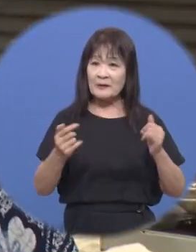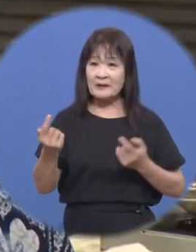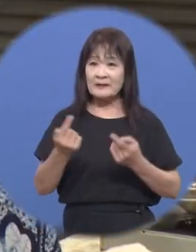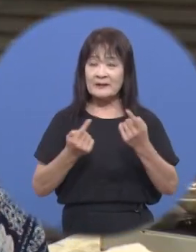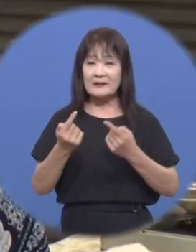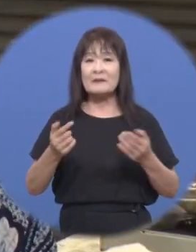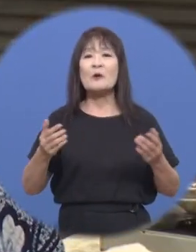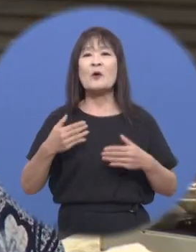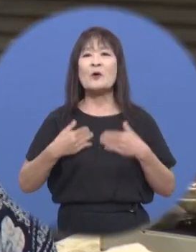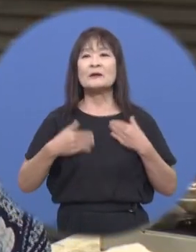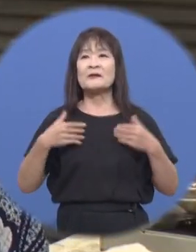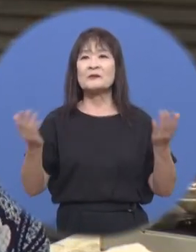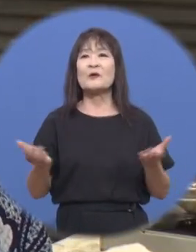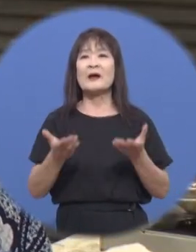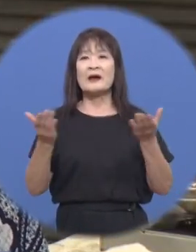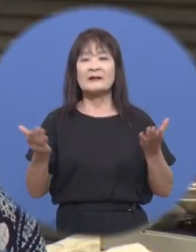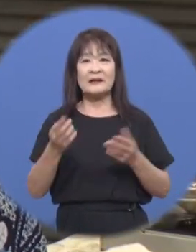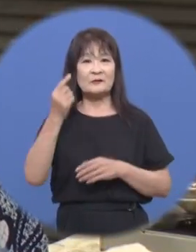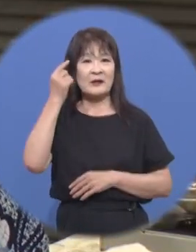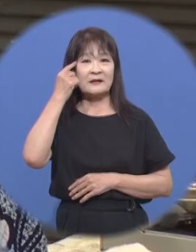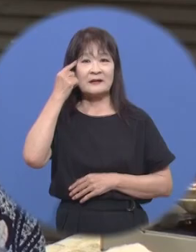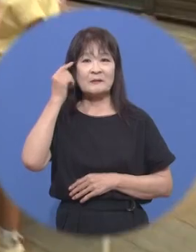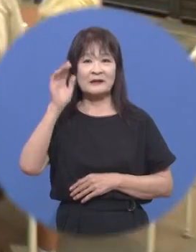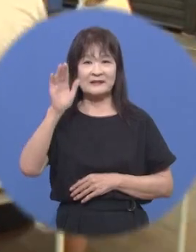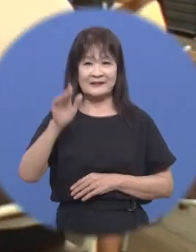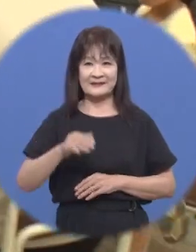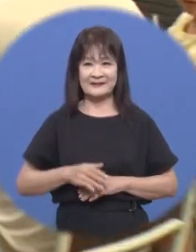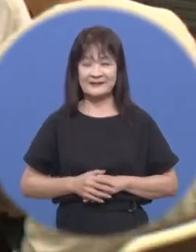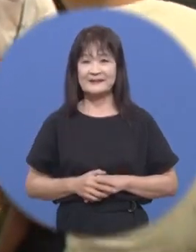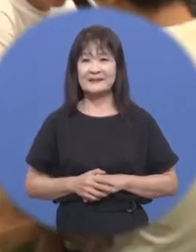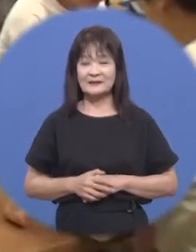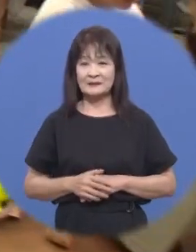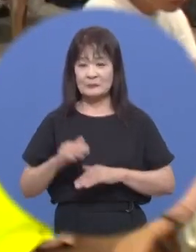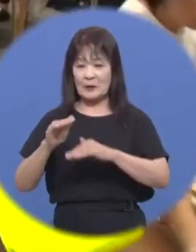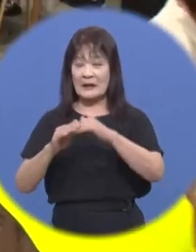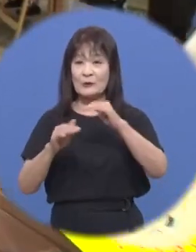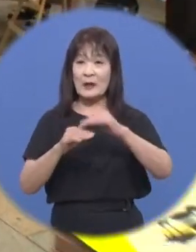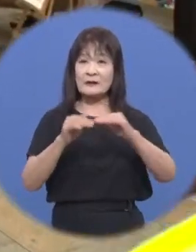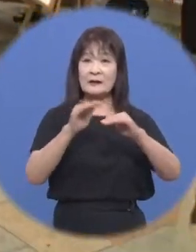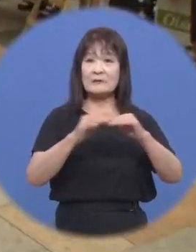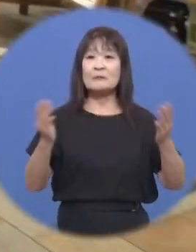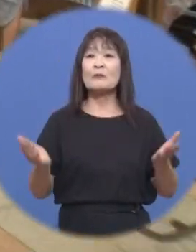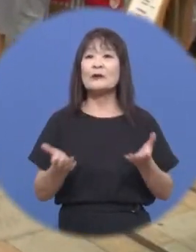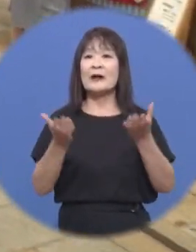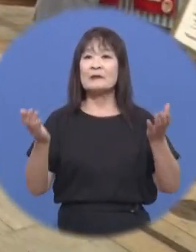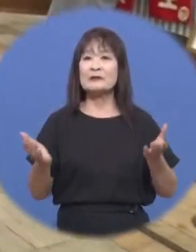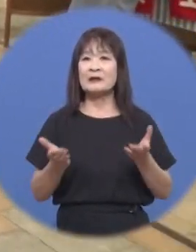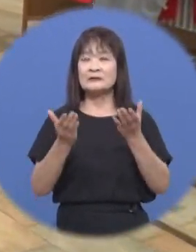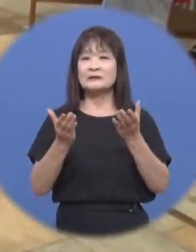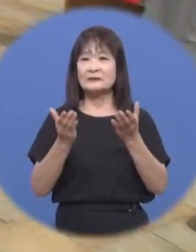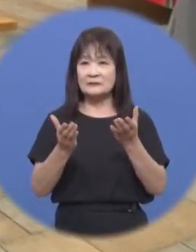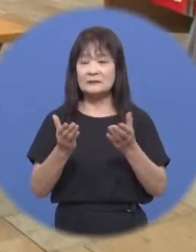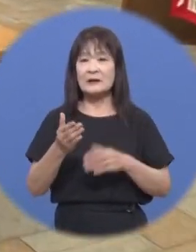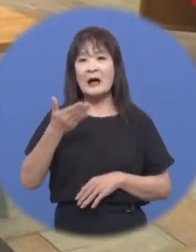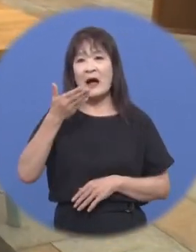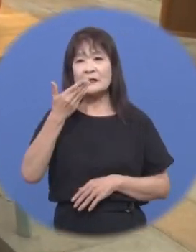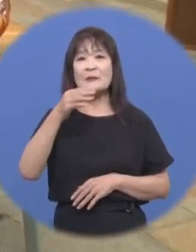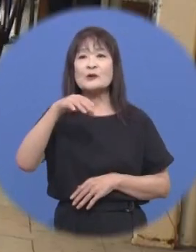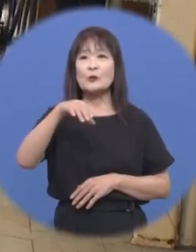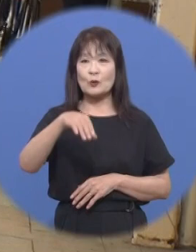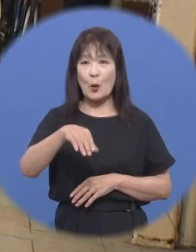楽しく盛り上がってるなって感じております。 会を重ねるごとに盛り上がりを見せる北村はじめ食